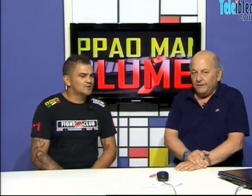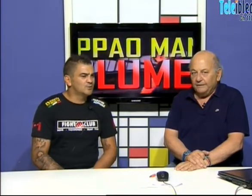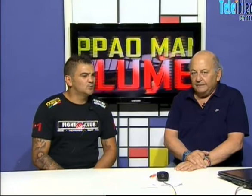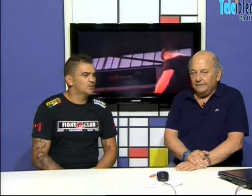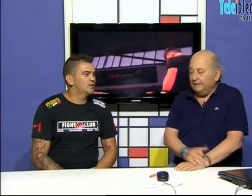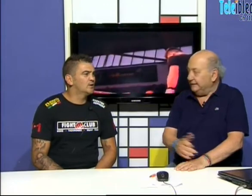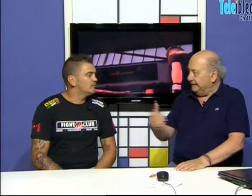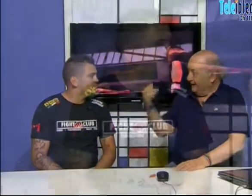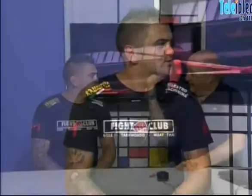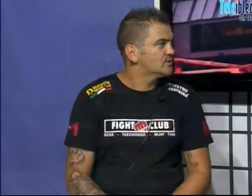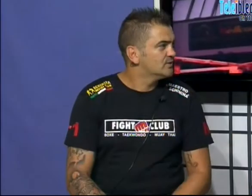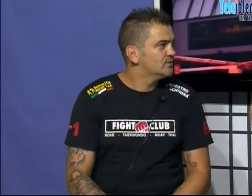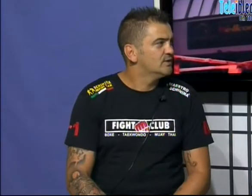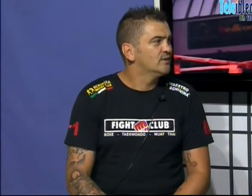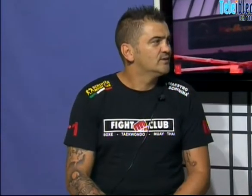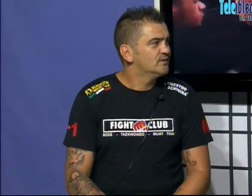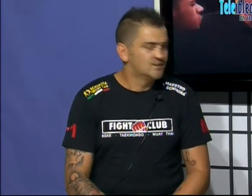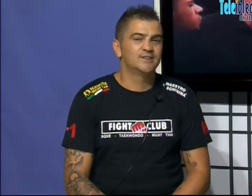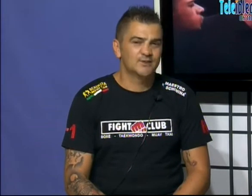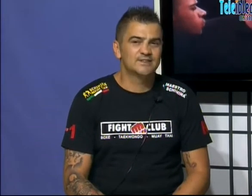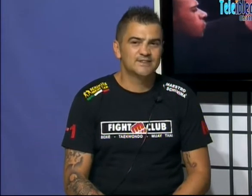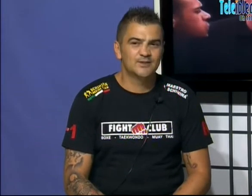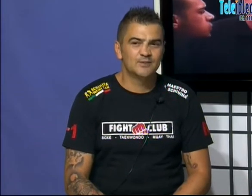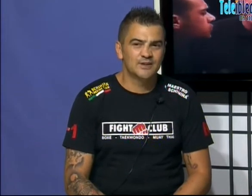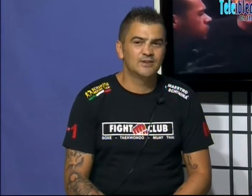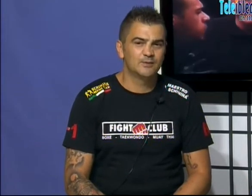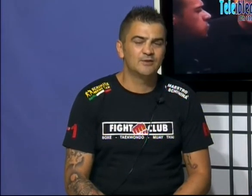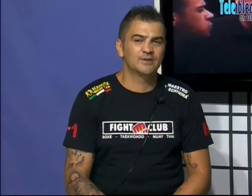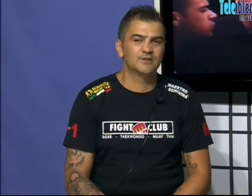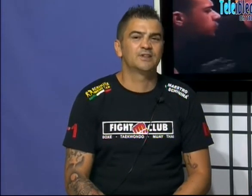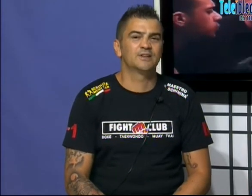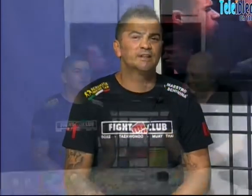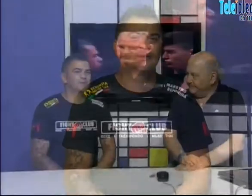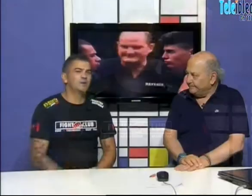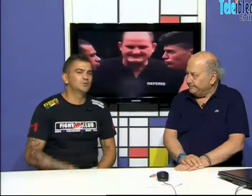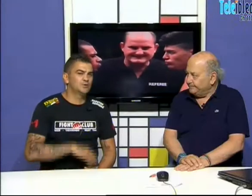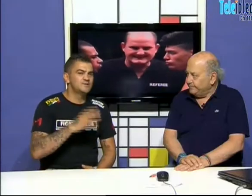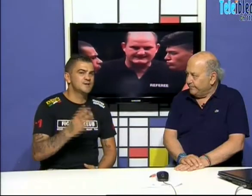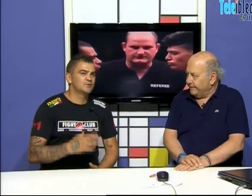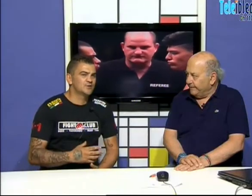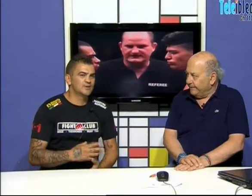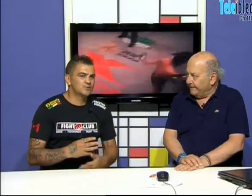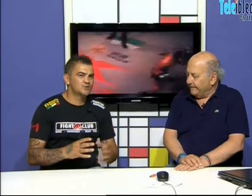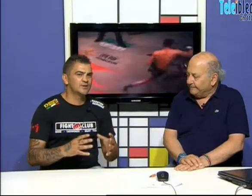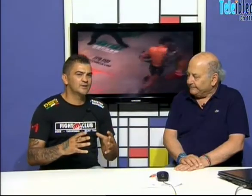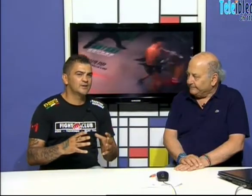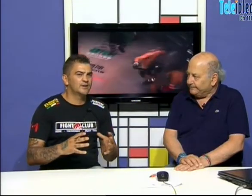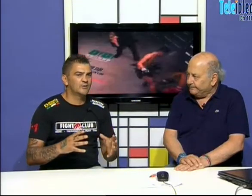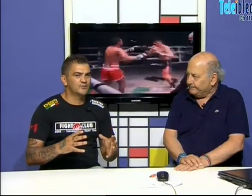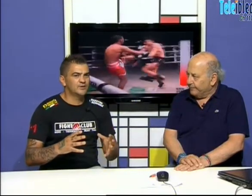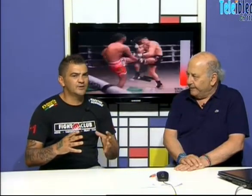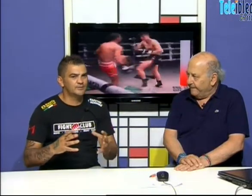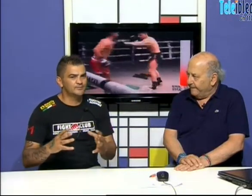di box è tutto il complesso. Intanto abbiamo qualche bella immagine. Sì, questo è stato un bel evento che abbiamo fatto a Gerratana. È tutto l'insieme, cioè riuscire